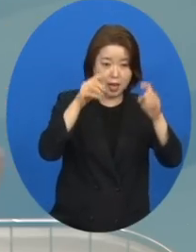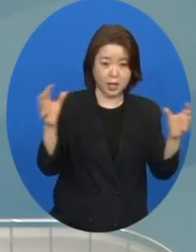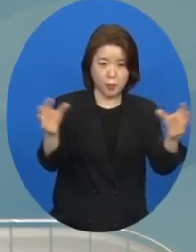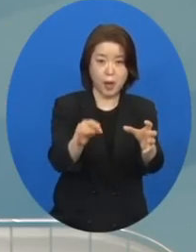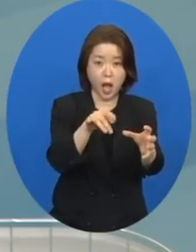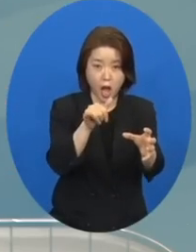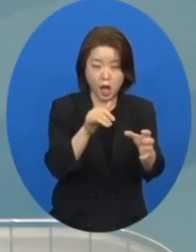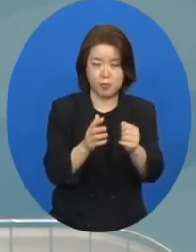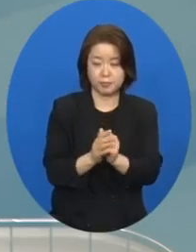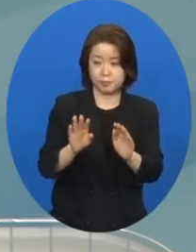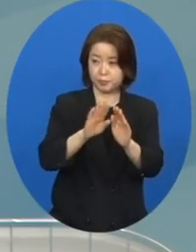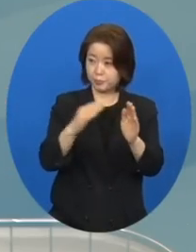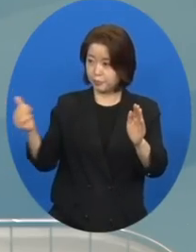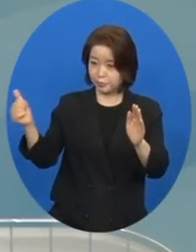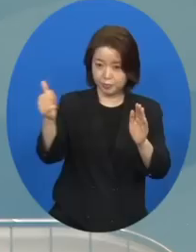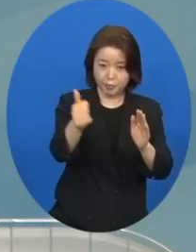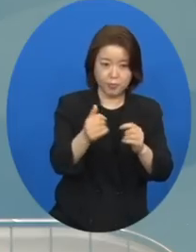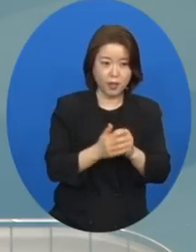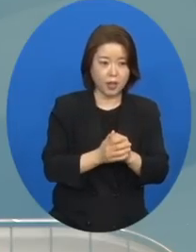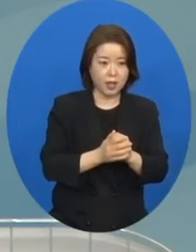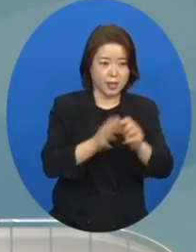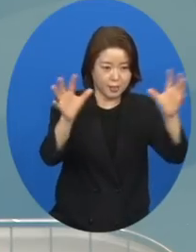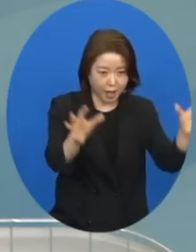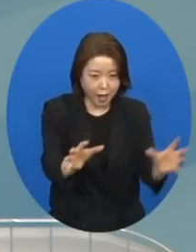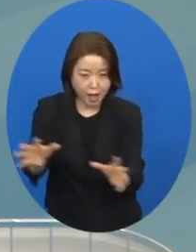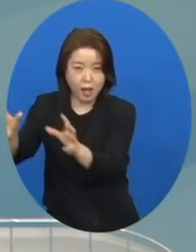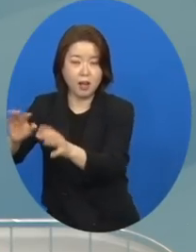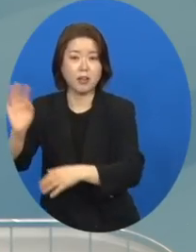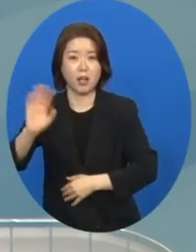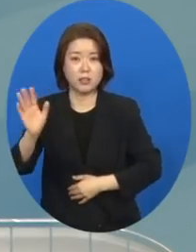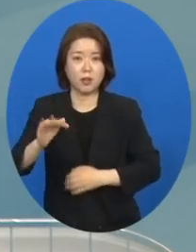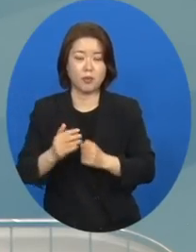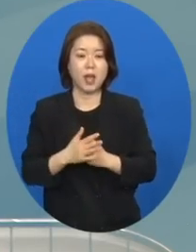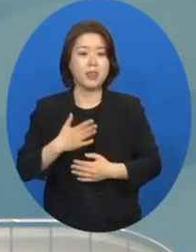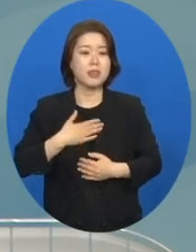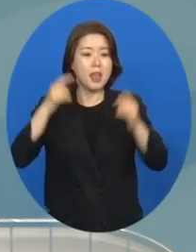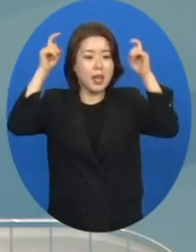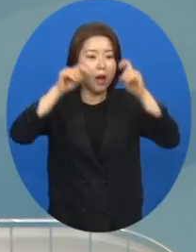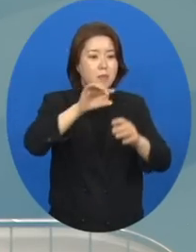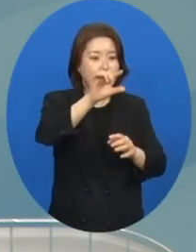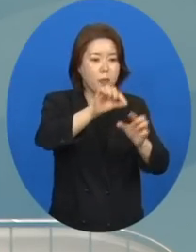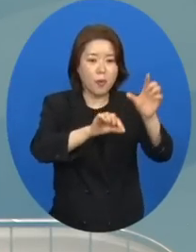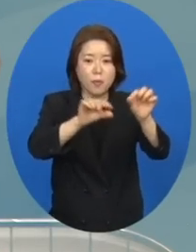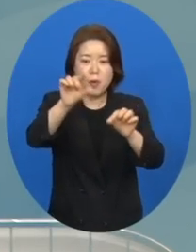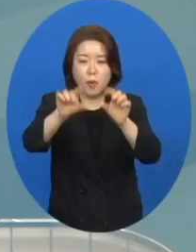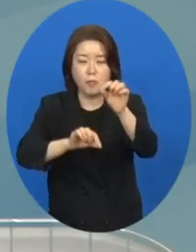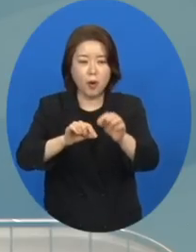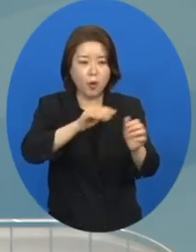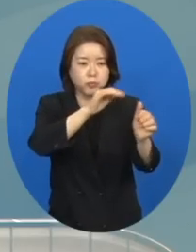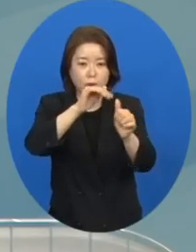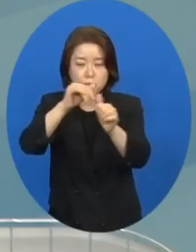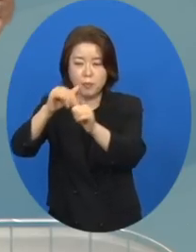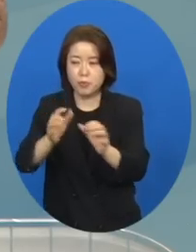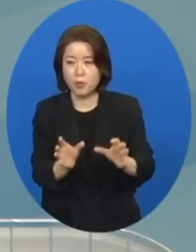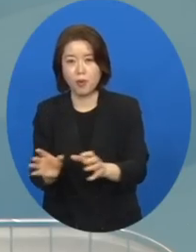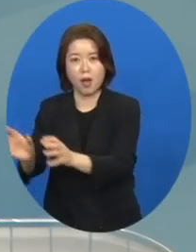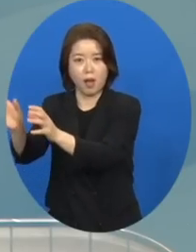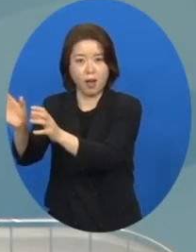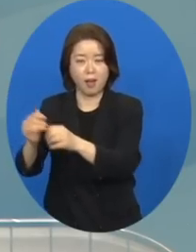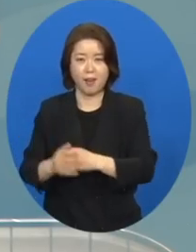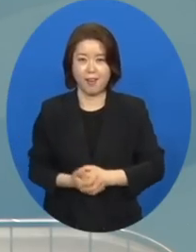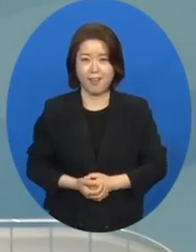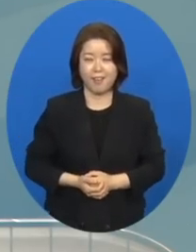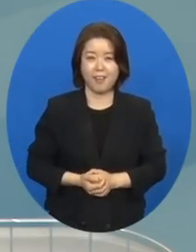통해서 목자가 들어온 다음에 다 들어가는 게 아니에요 뇌의 양 만들어 갑니다 이양 우리는 유대교